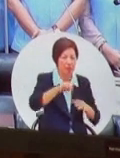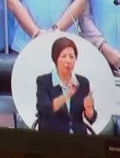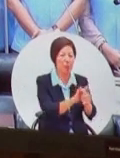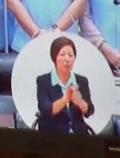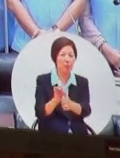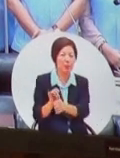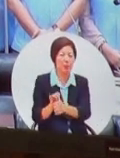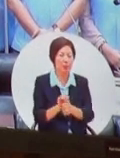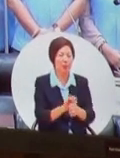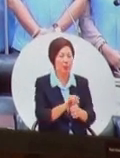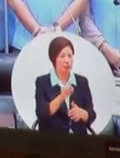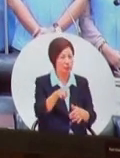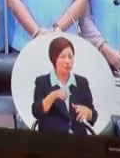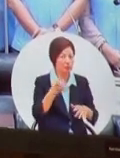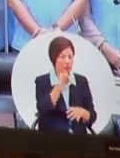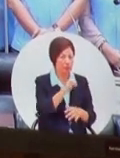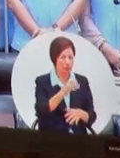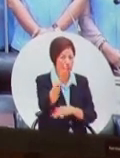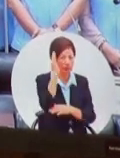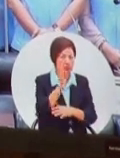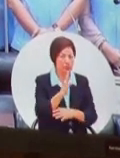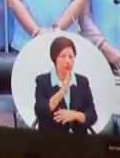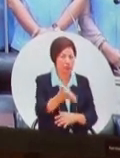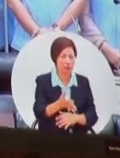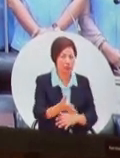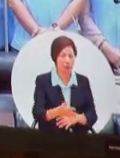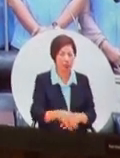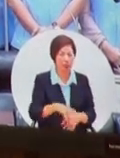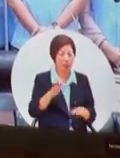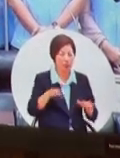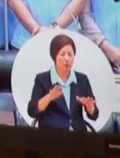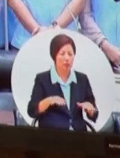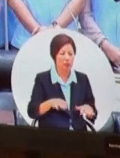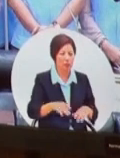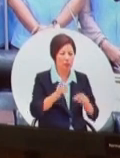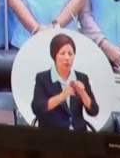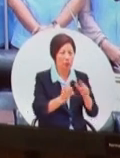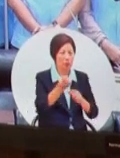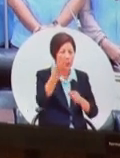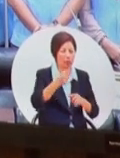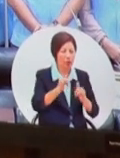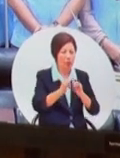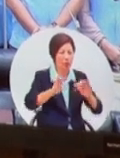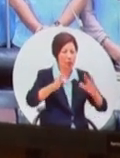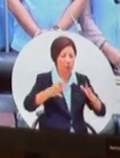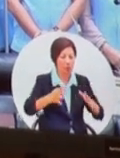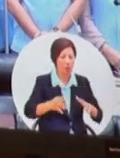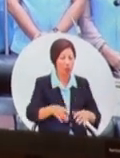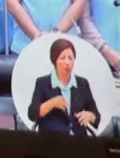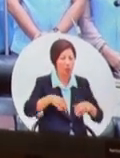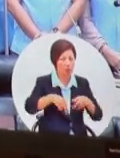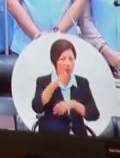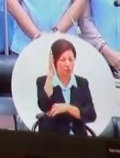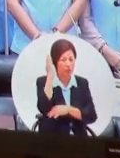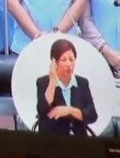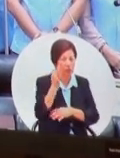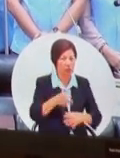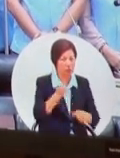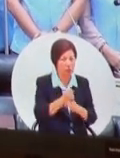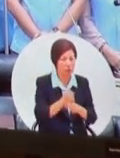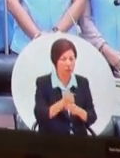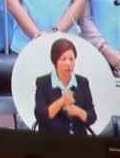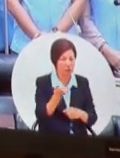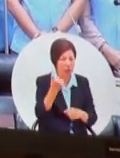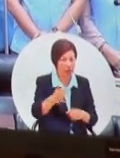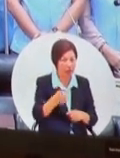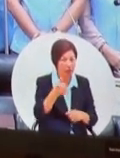的政府吗？这是我们现在目前中华民国存在的政府的办事行政效率吗？我们不相信，所以当中